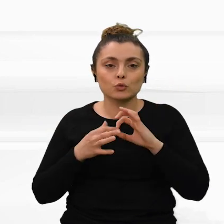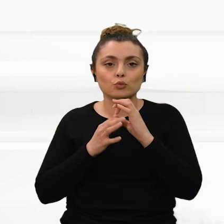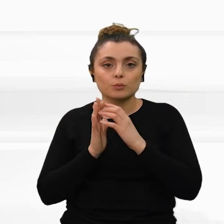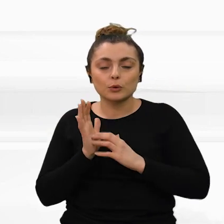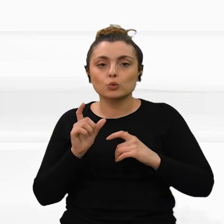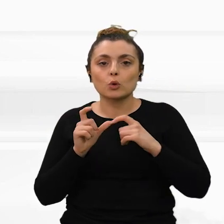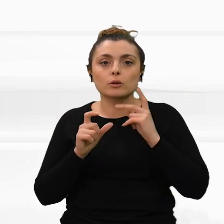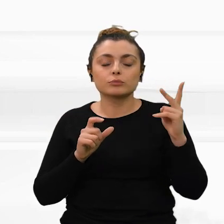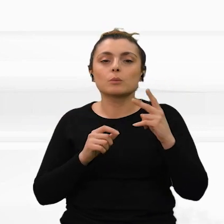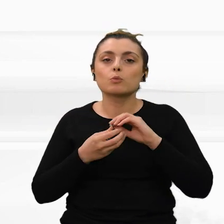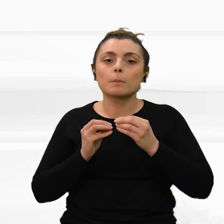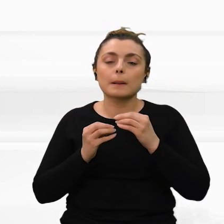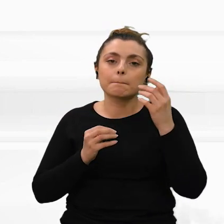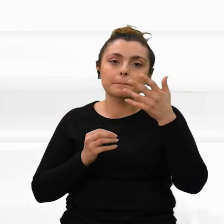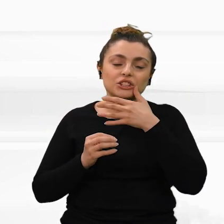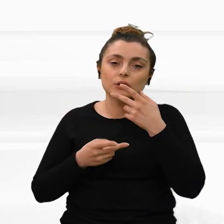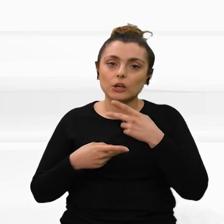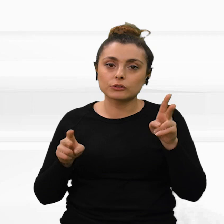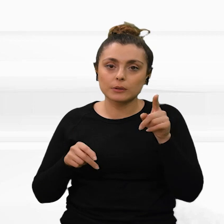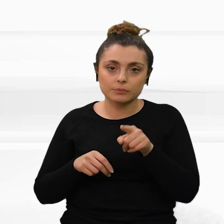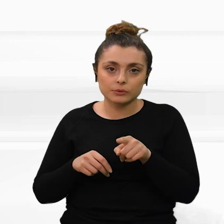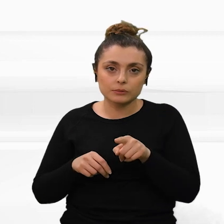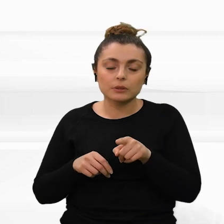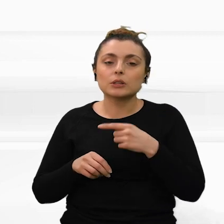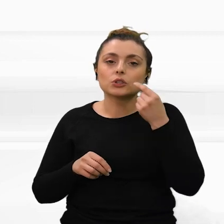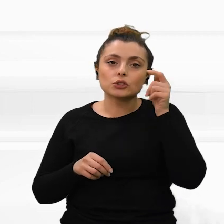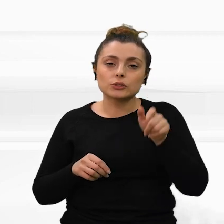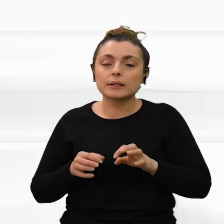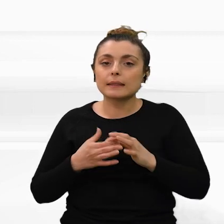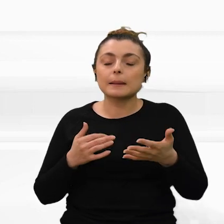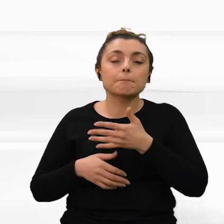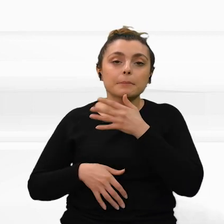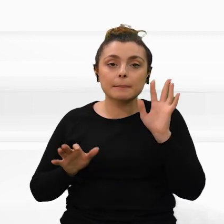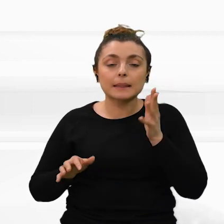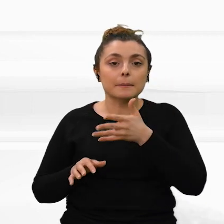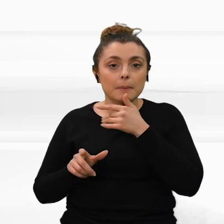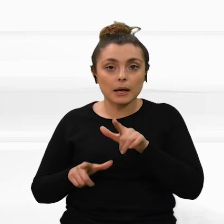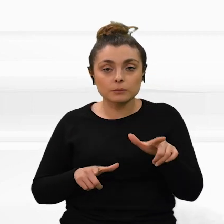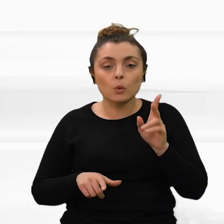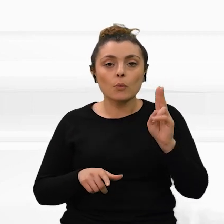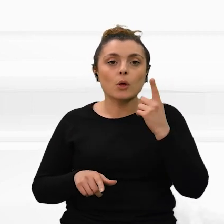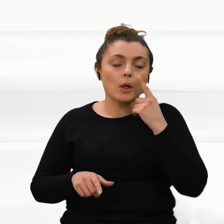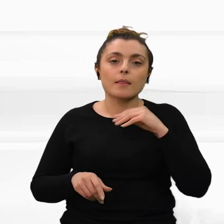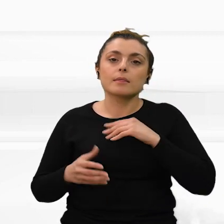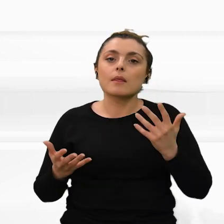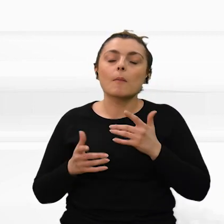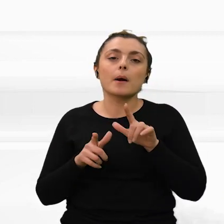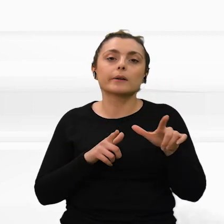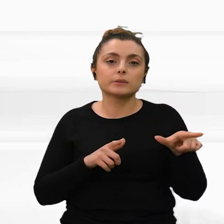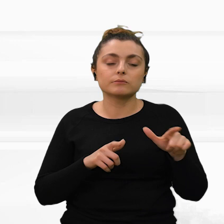parçada Sokrates'in problem bilinci açıklanmıştır yani kişi neyi bilmediğini bilmeli ve ona göre